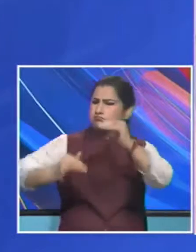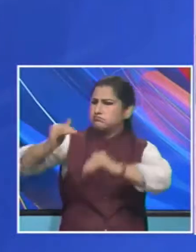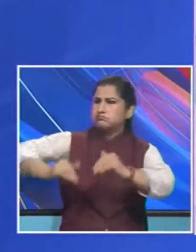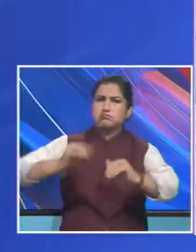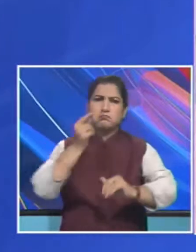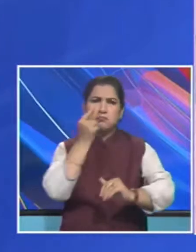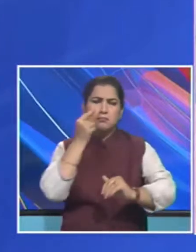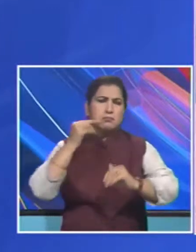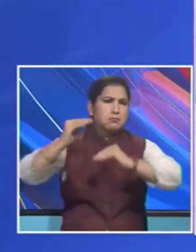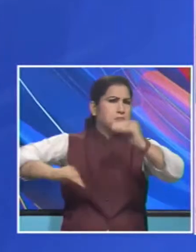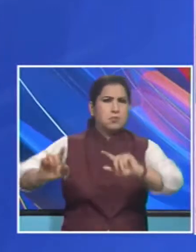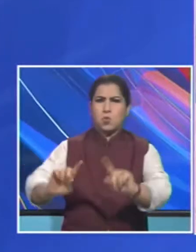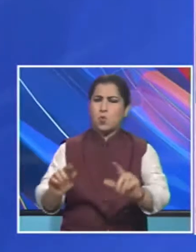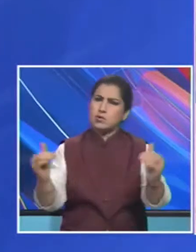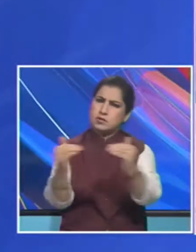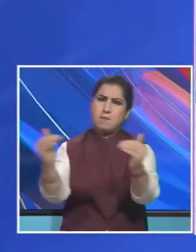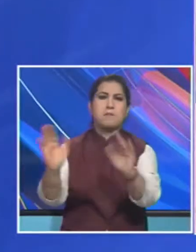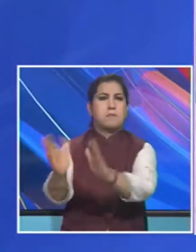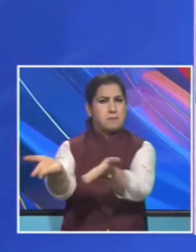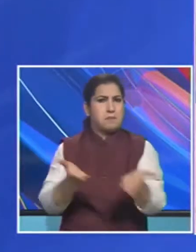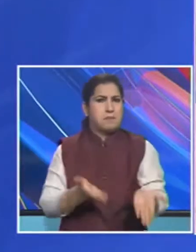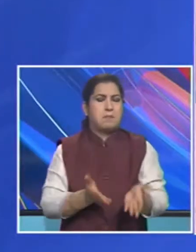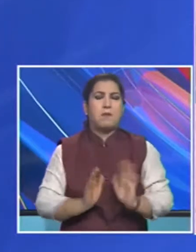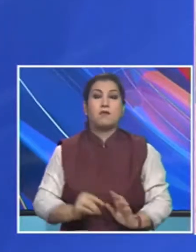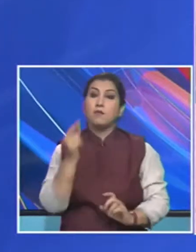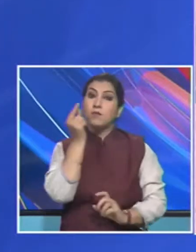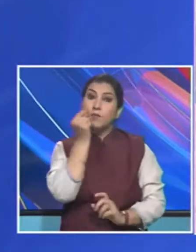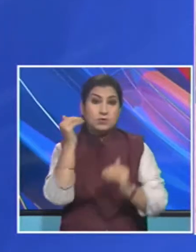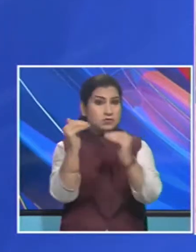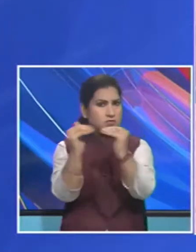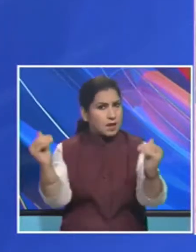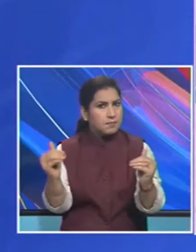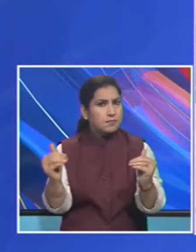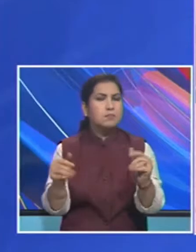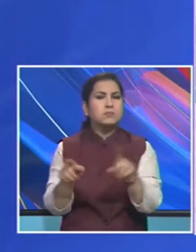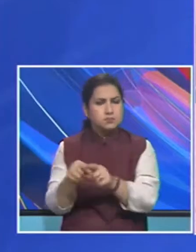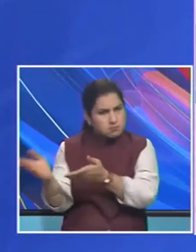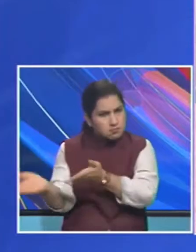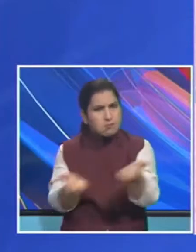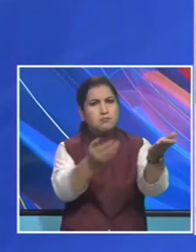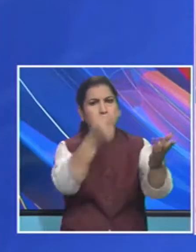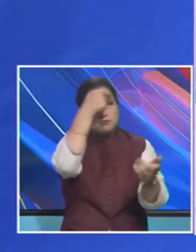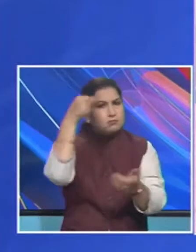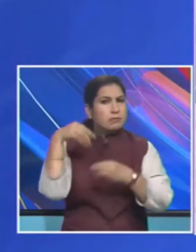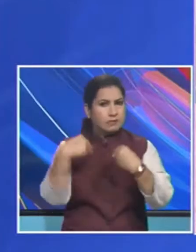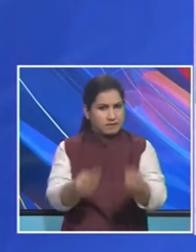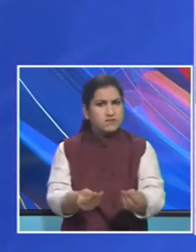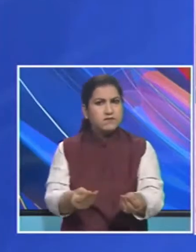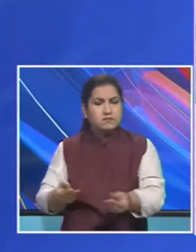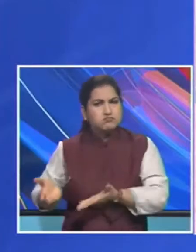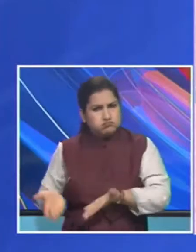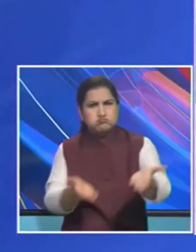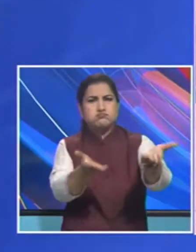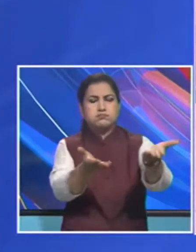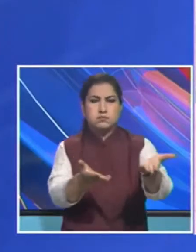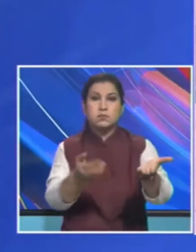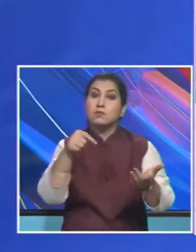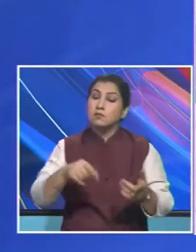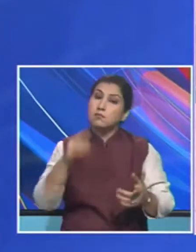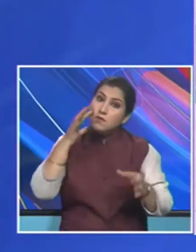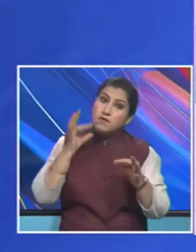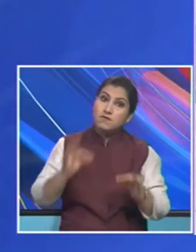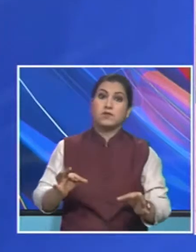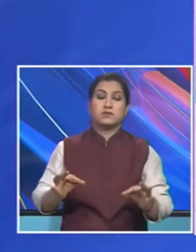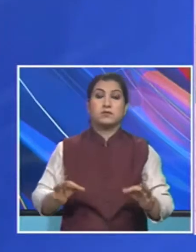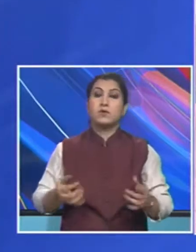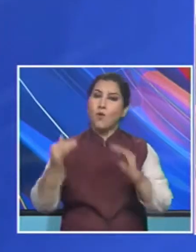हो, समानता हो, लड़कों के बराबर उन्हें भी आगे बढ़ने के वो सभी अवसर प्राप्त हों और ये सुनिश्चित हो